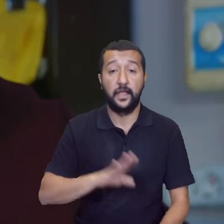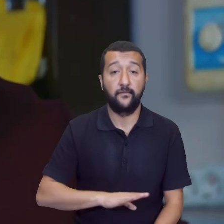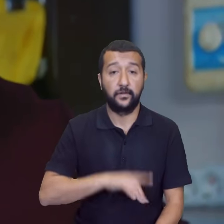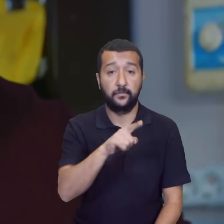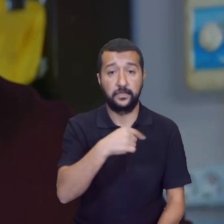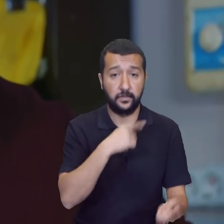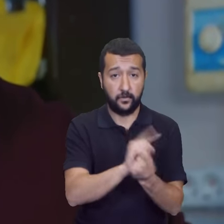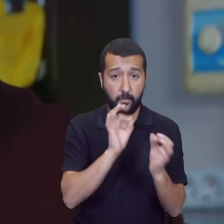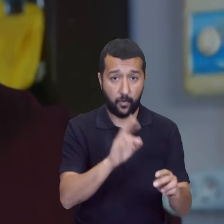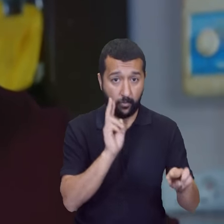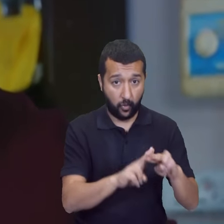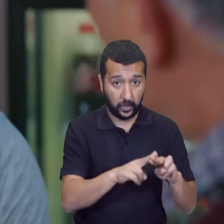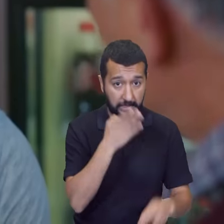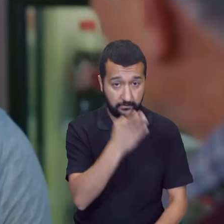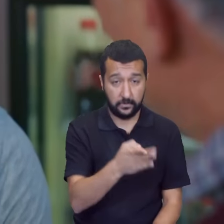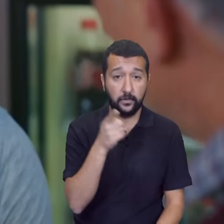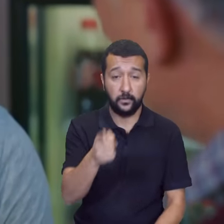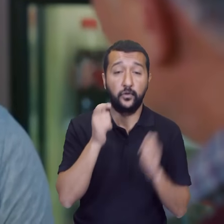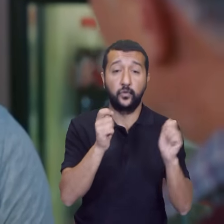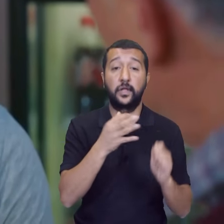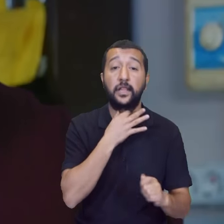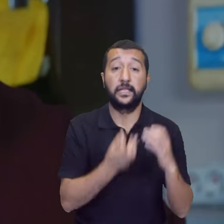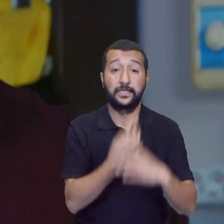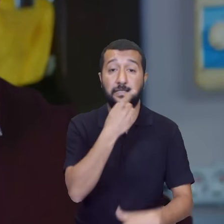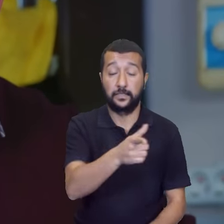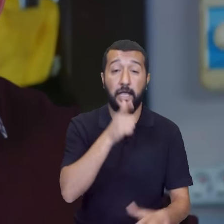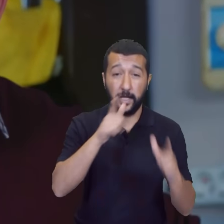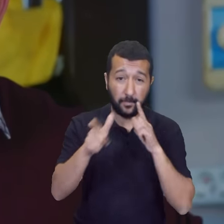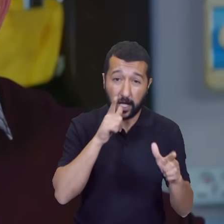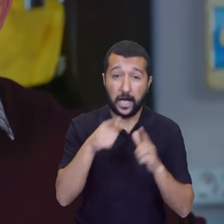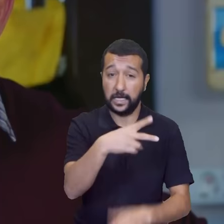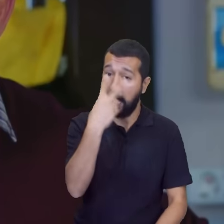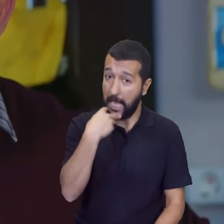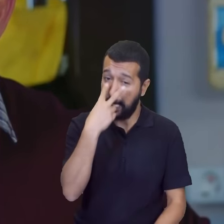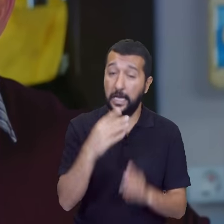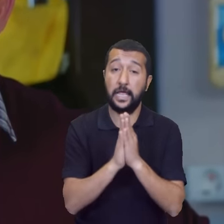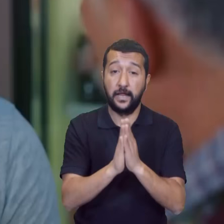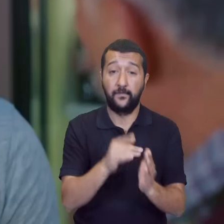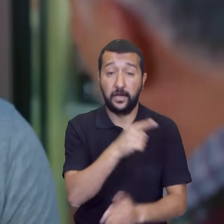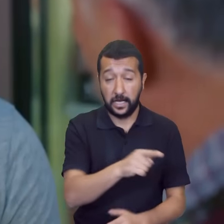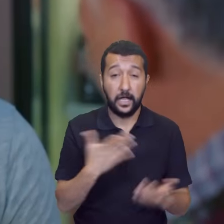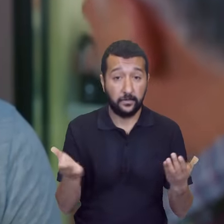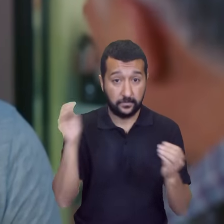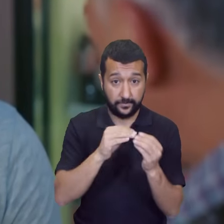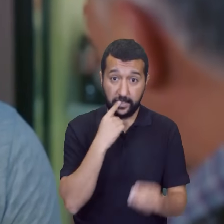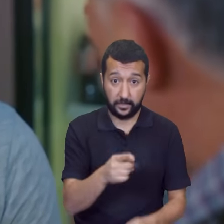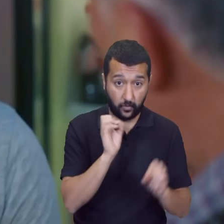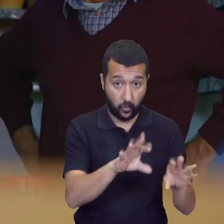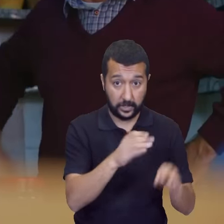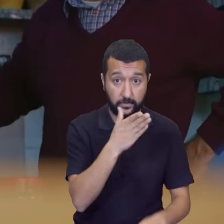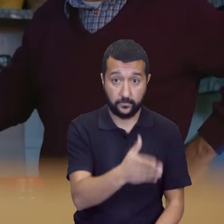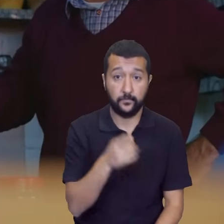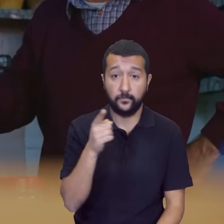Evladım, ben sana böyle mi öğrettim ya? Zora düştüğünde bağır, çağır, ağla, yalvar, yakar, ayaklara kapan diye mi